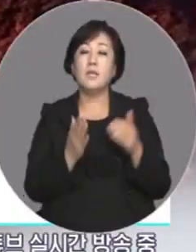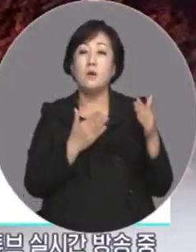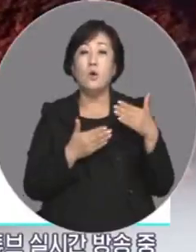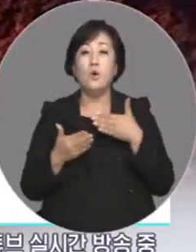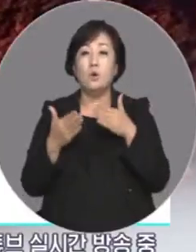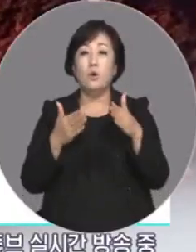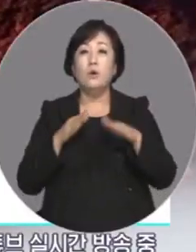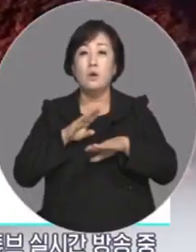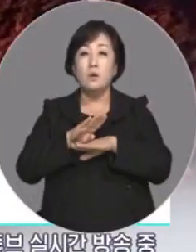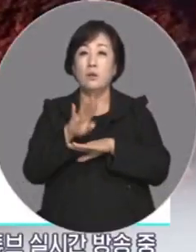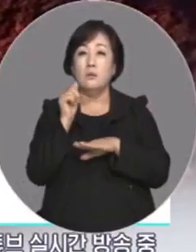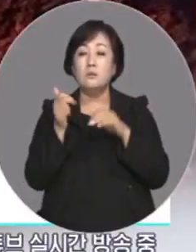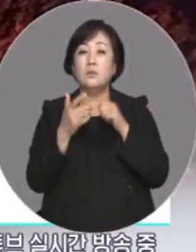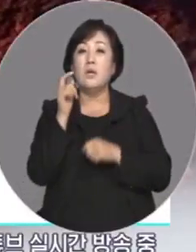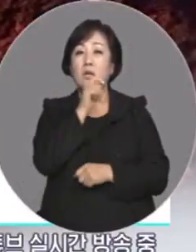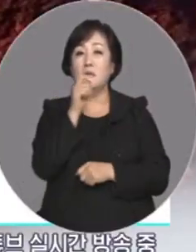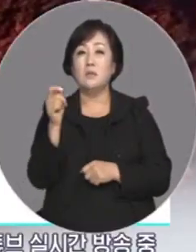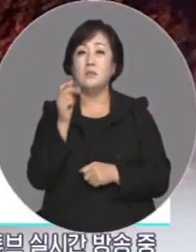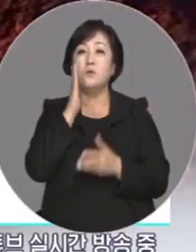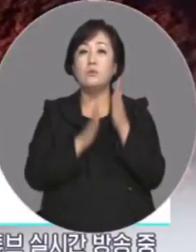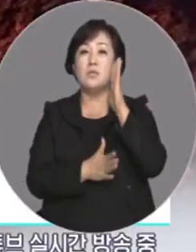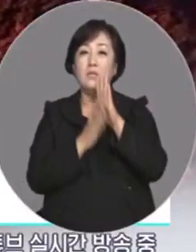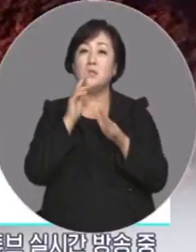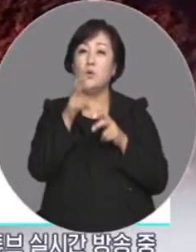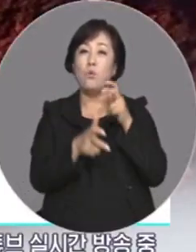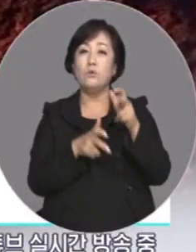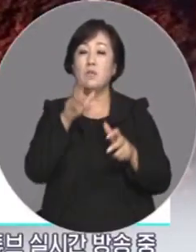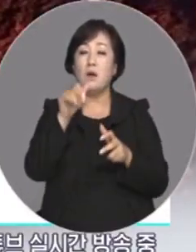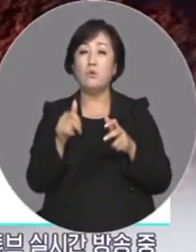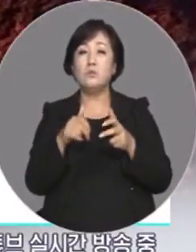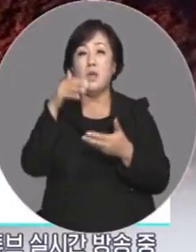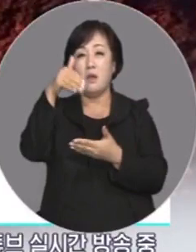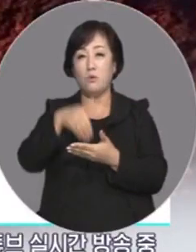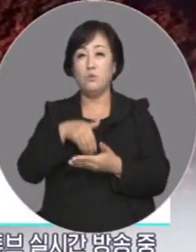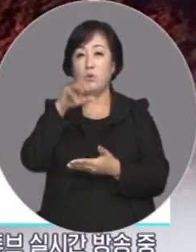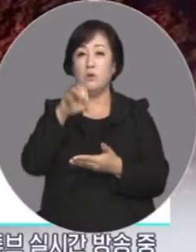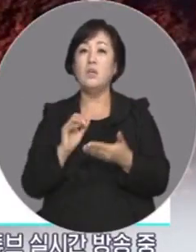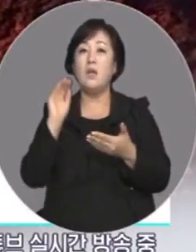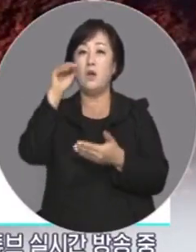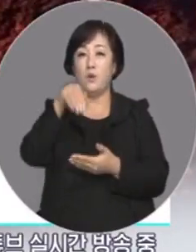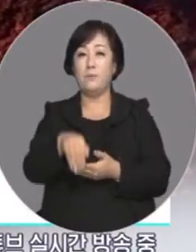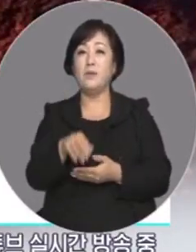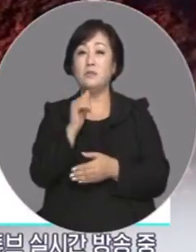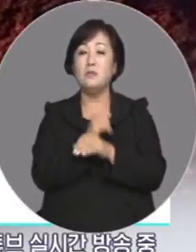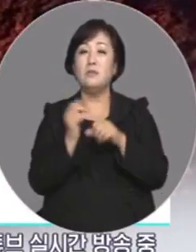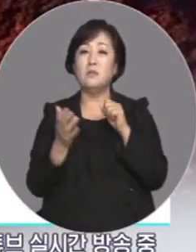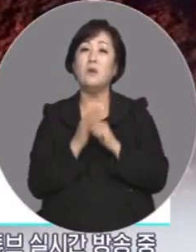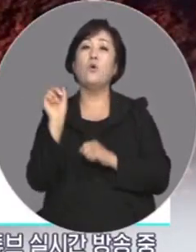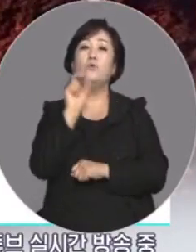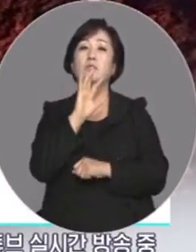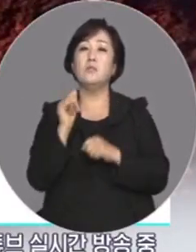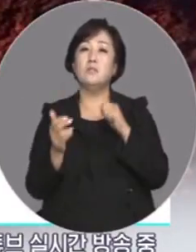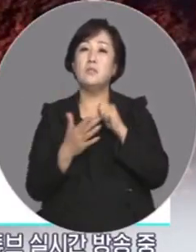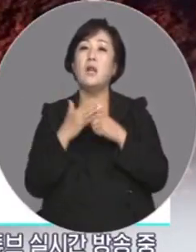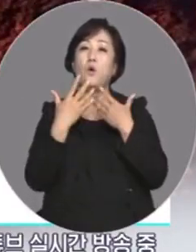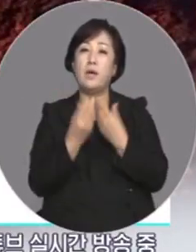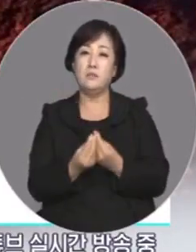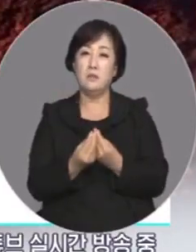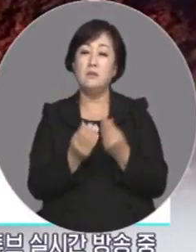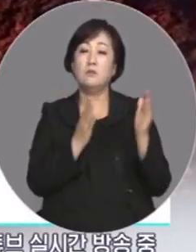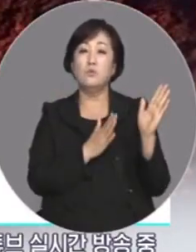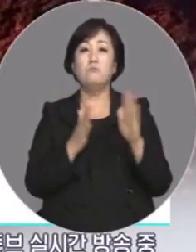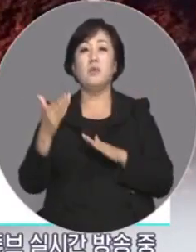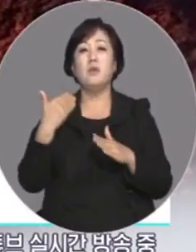국도를 달리던 택시가 울산시가 진행하는 공사 현장의 구덩이에 빠졌습니다. 운전자는 공사 현장의 안전